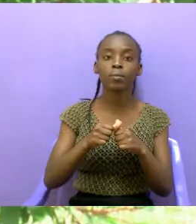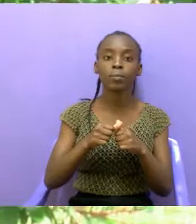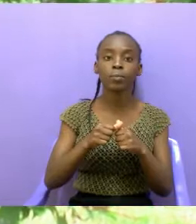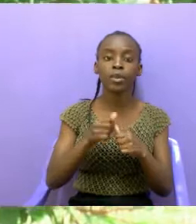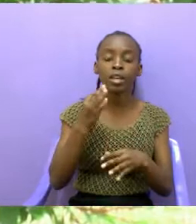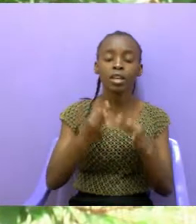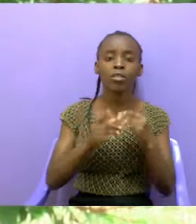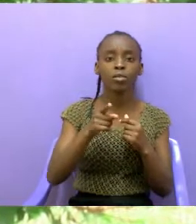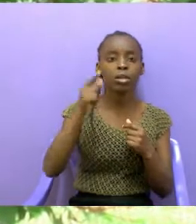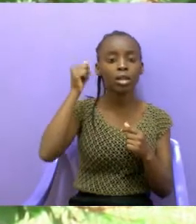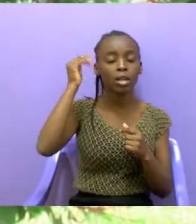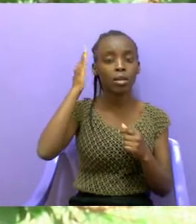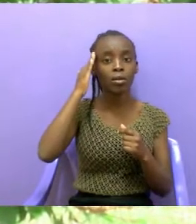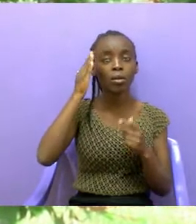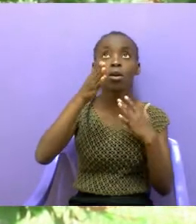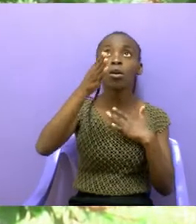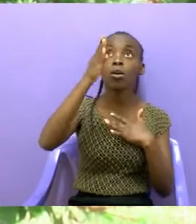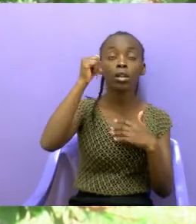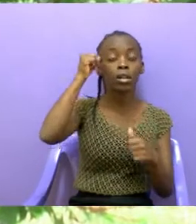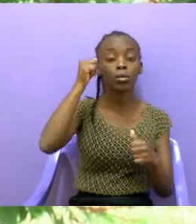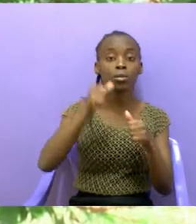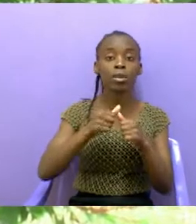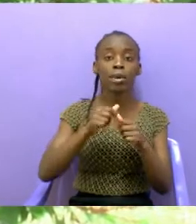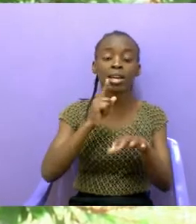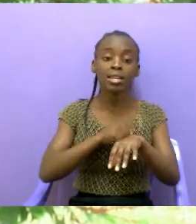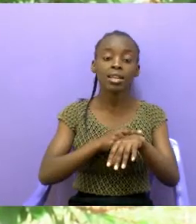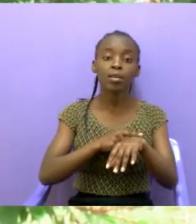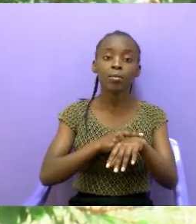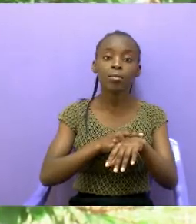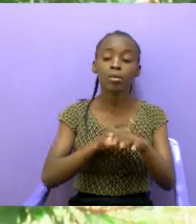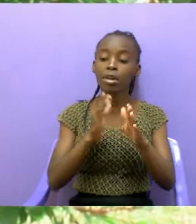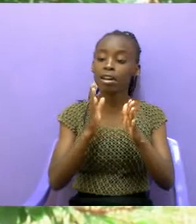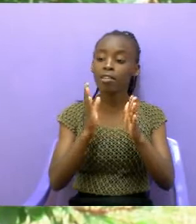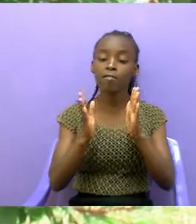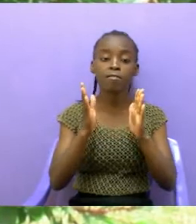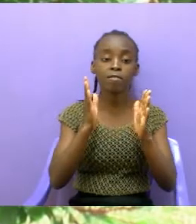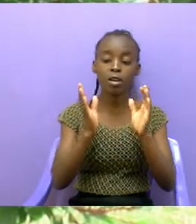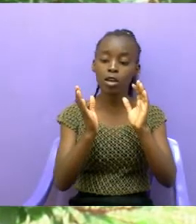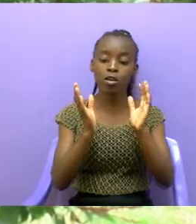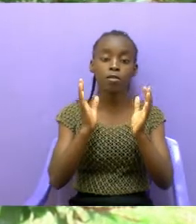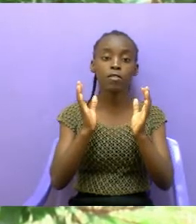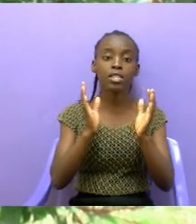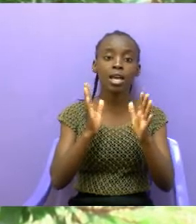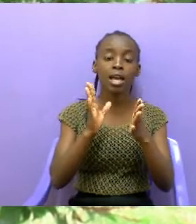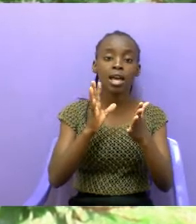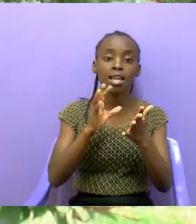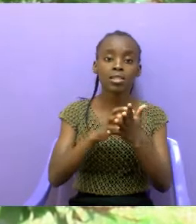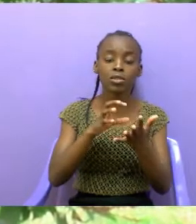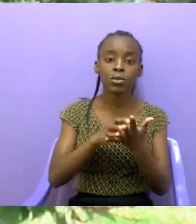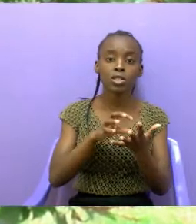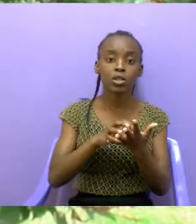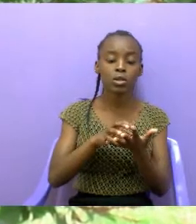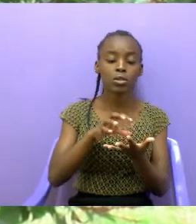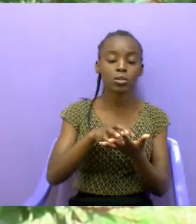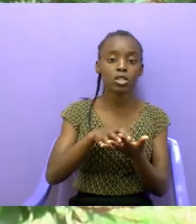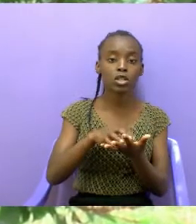Ukijua siku zote Mungu hajakusahau, hata unapopitia katika hali gani, just know this,